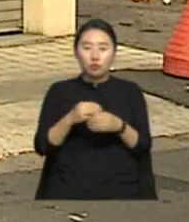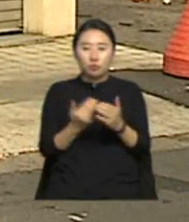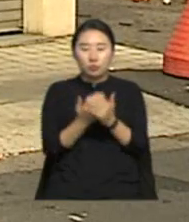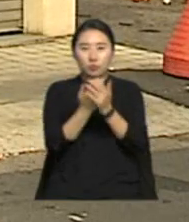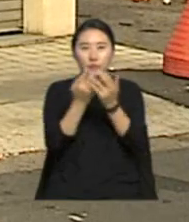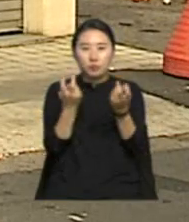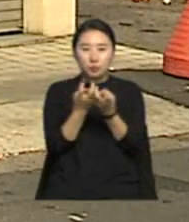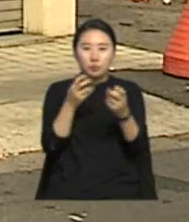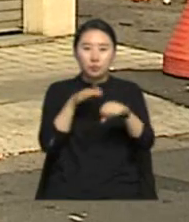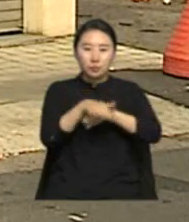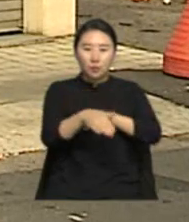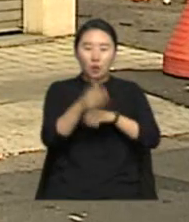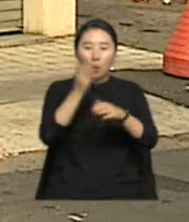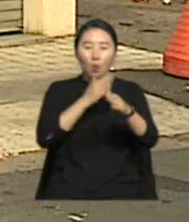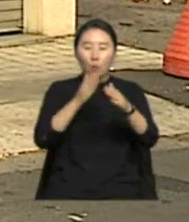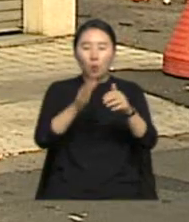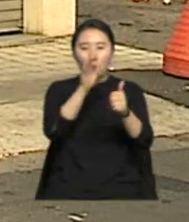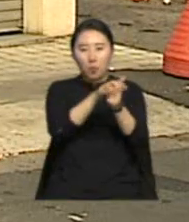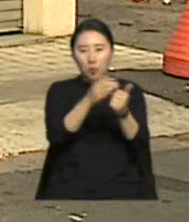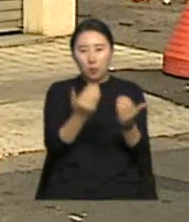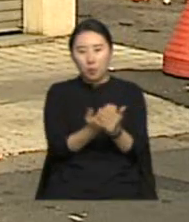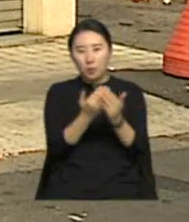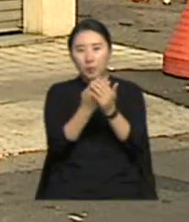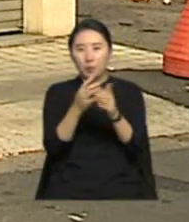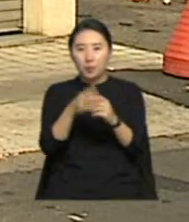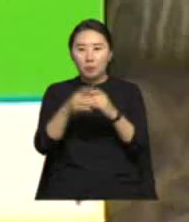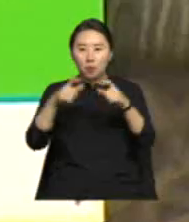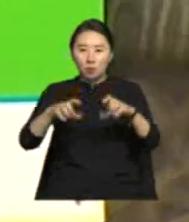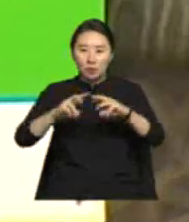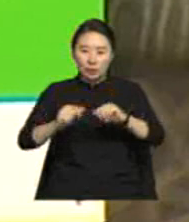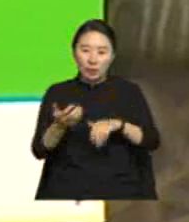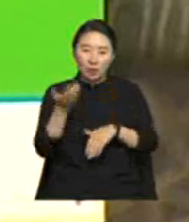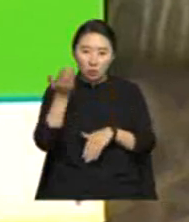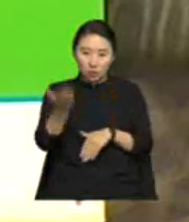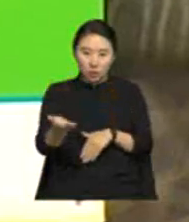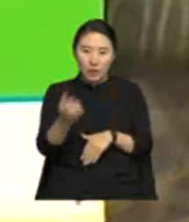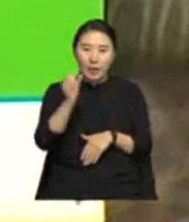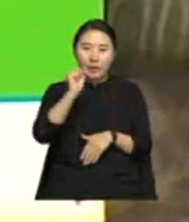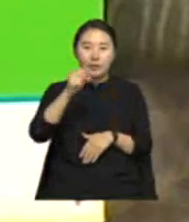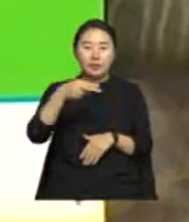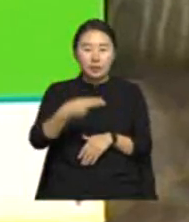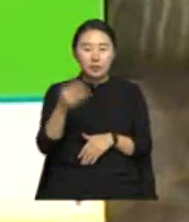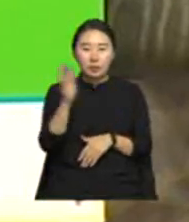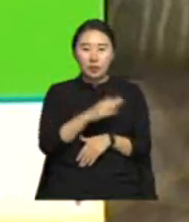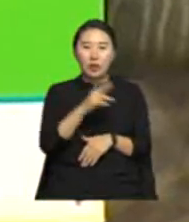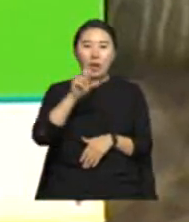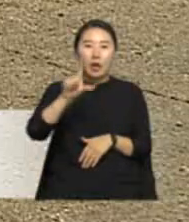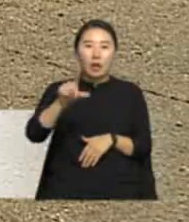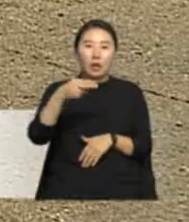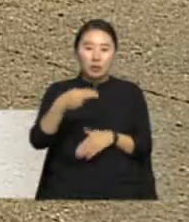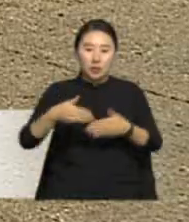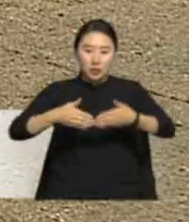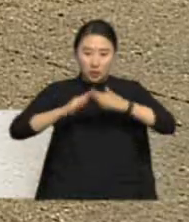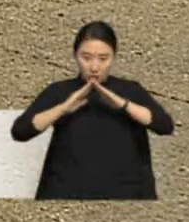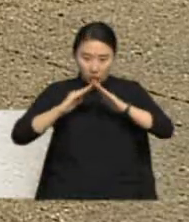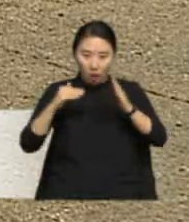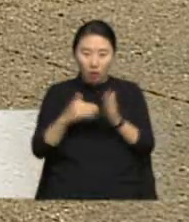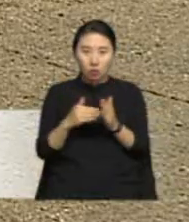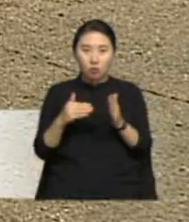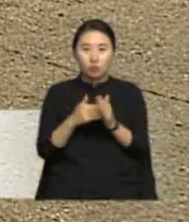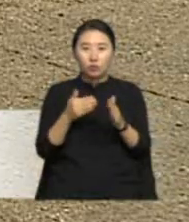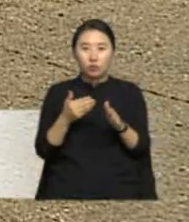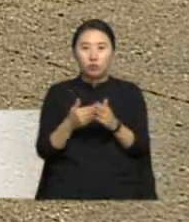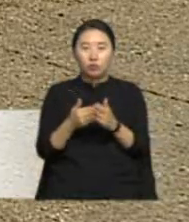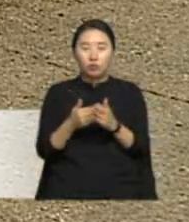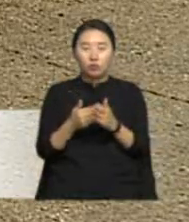방식은 00 부지 위탁 개발로 마포구 가 부지를 제공하면 sh 나 lh 딩 이라서 건물을 짓고 주장